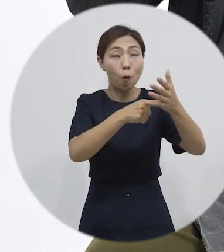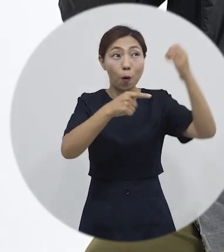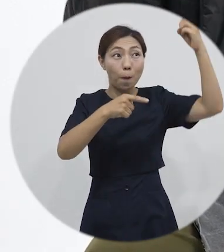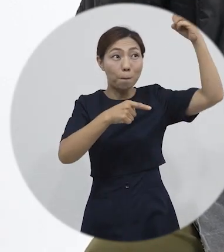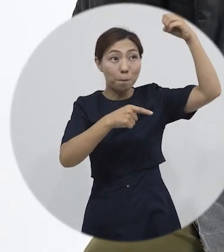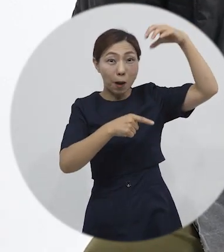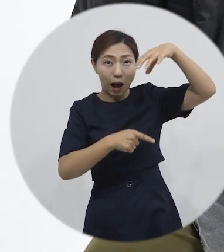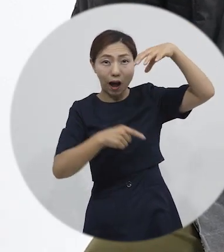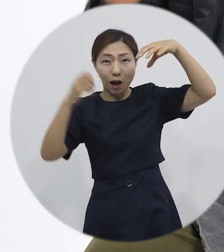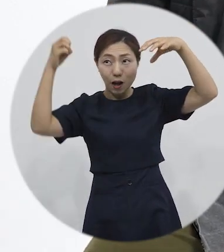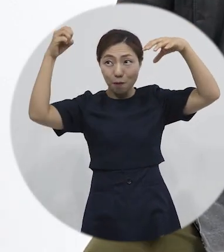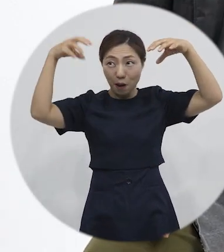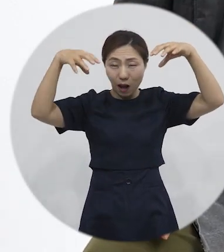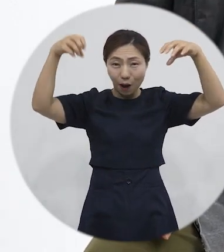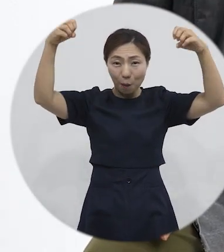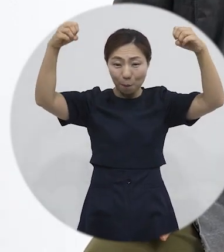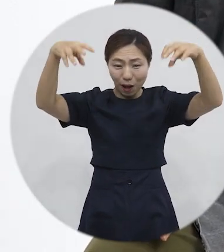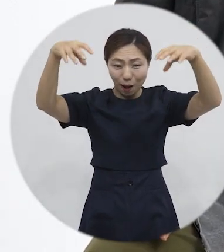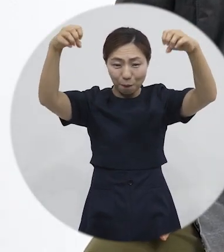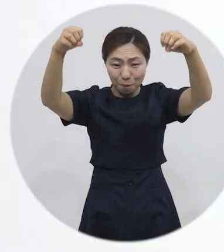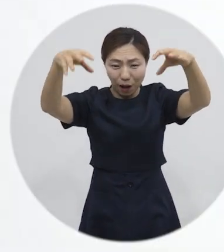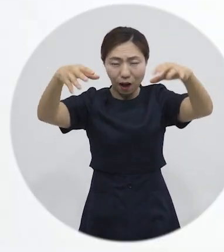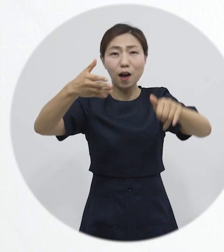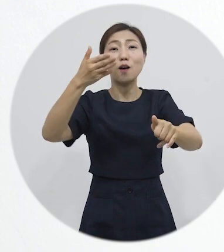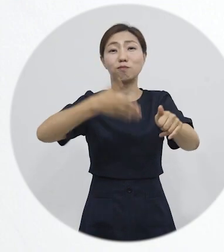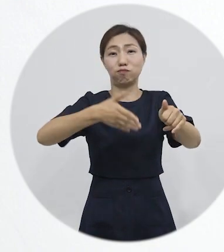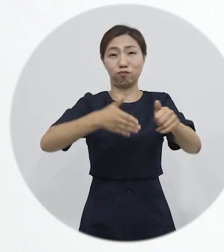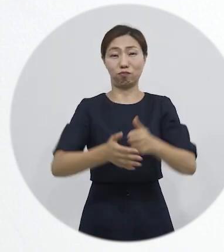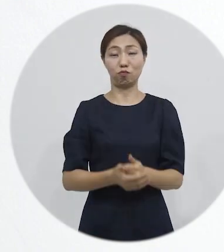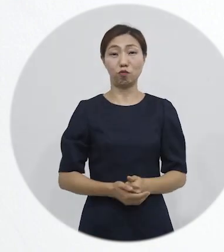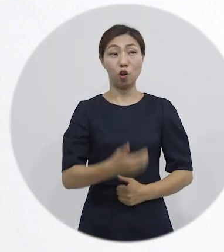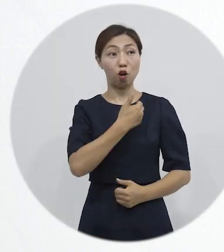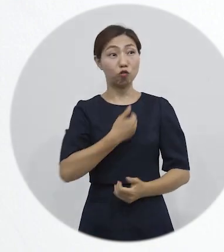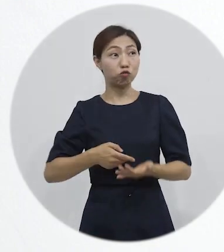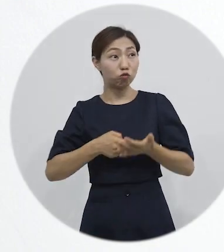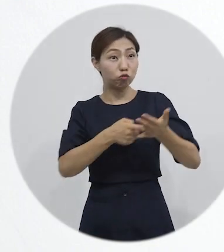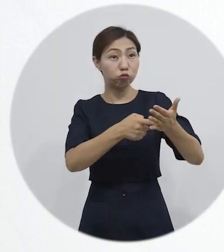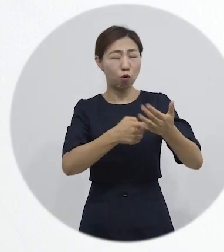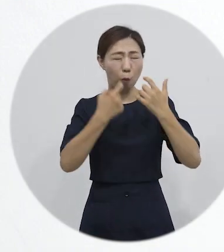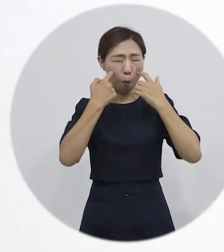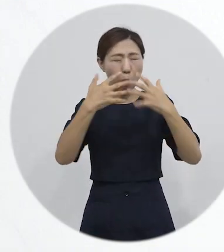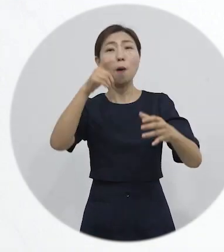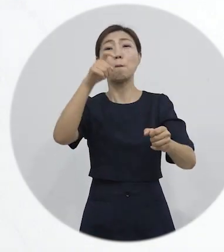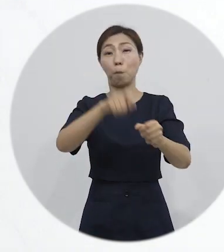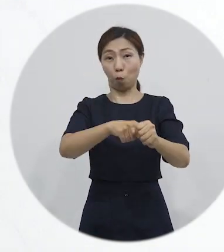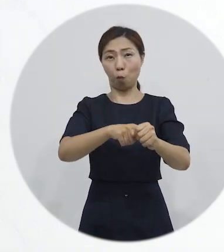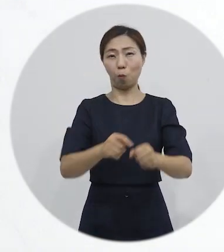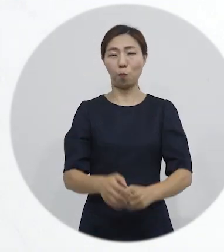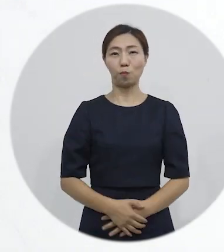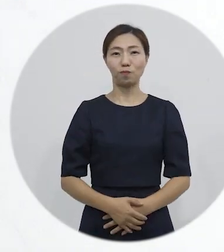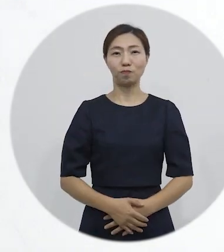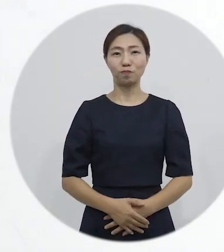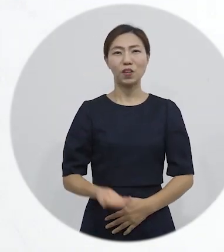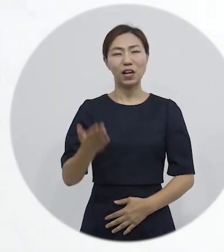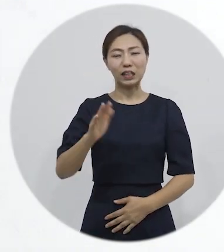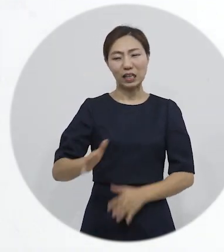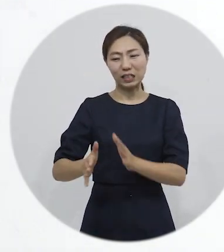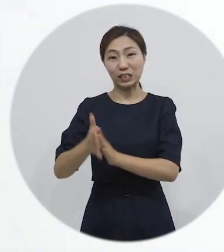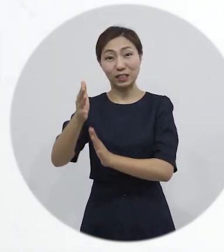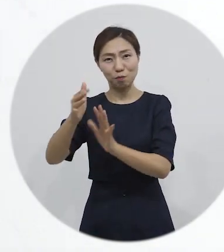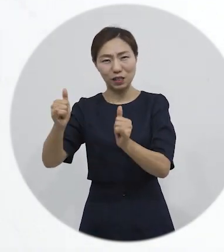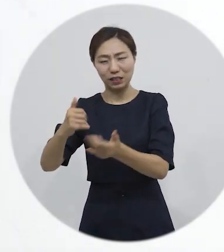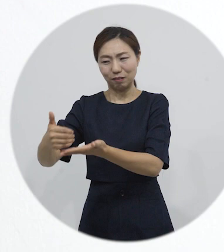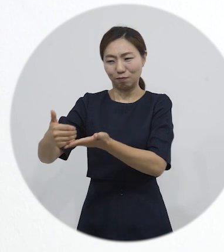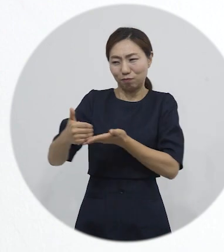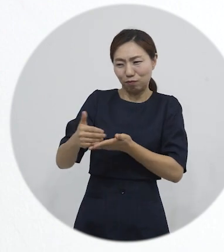야간 가로등을 달아달라라고 하는 사업 제안을 하는 겁니다. 되게 명확하죠. 되게 명확합니다. 그런데 보통 주민들이